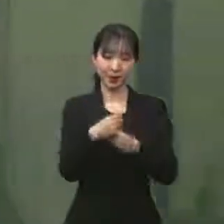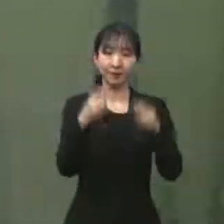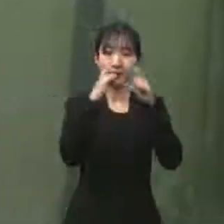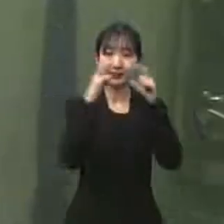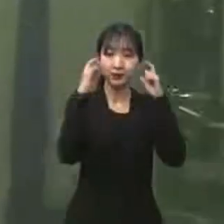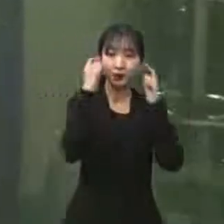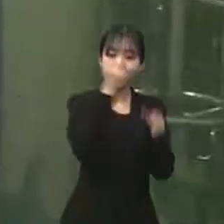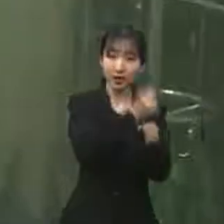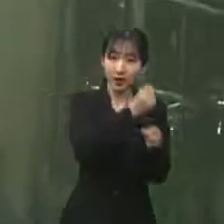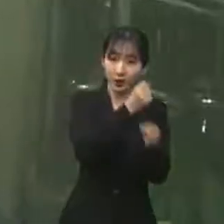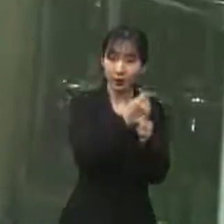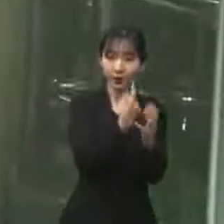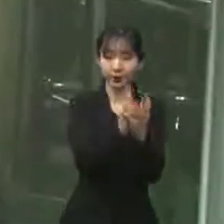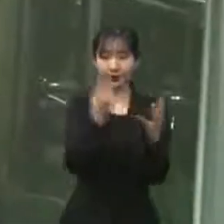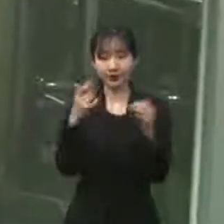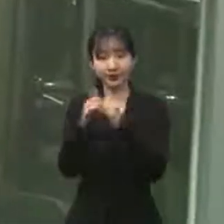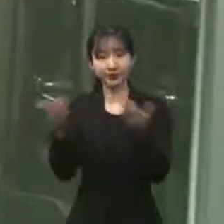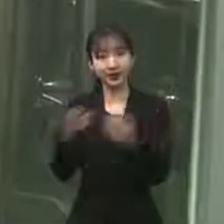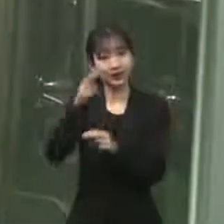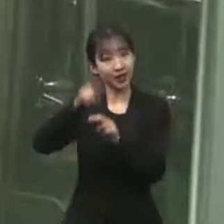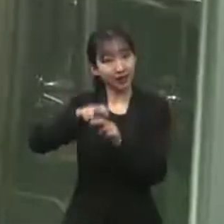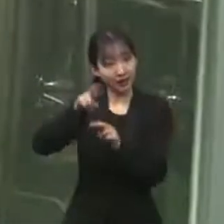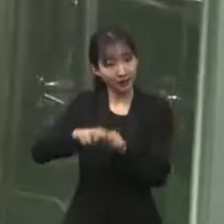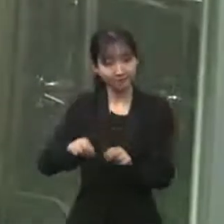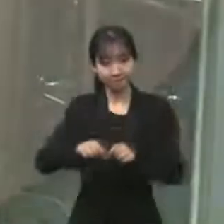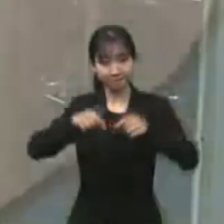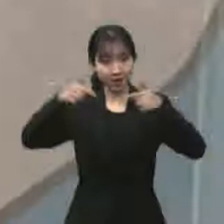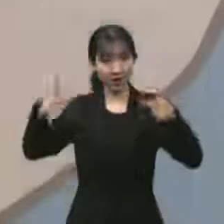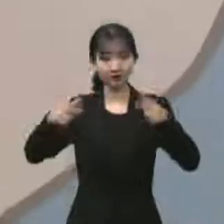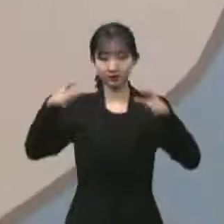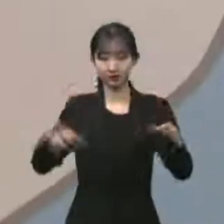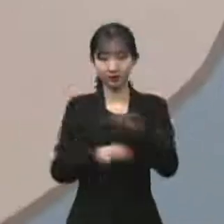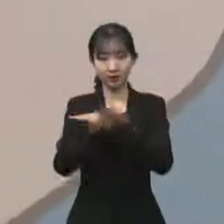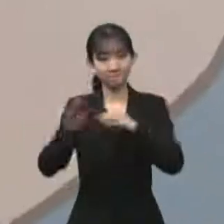아니라 취약계층의 일자리 창출과 지역